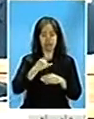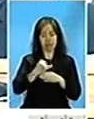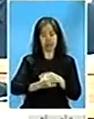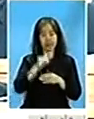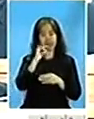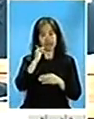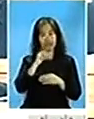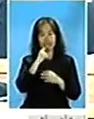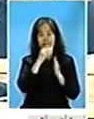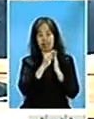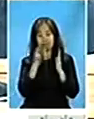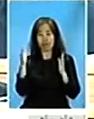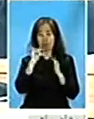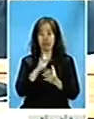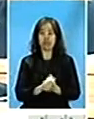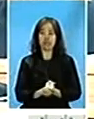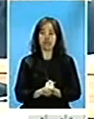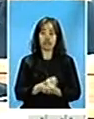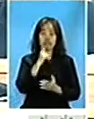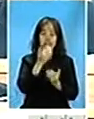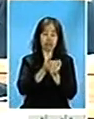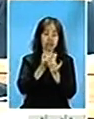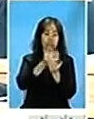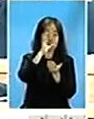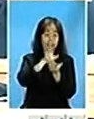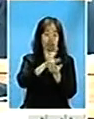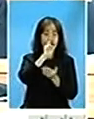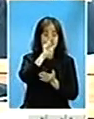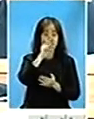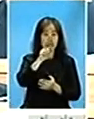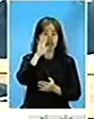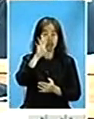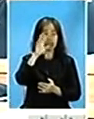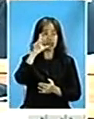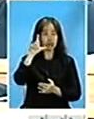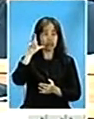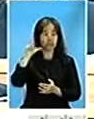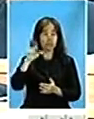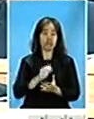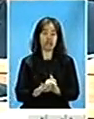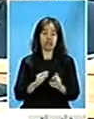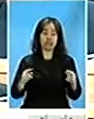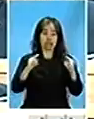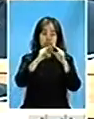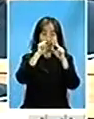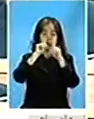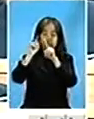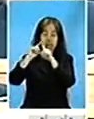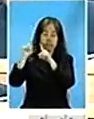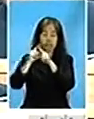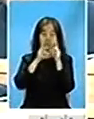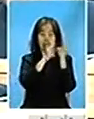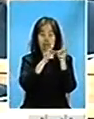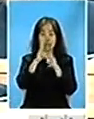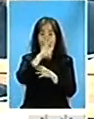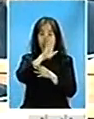ว่างบประมาณเนี่ย 2.4 ล้านล้านบาทเนี่ยแต่ละกระทรวงในการตั้งเนี่ยบ